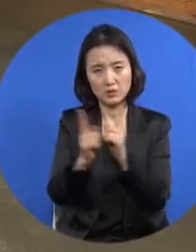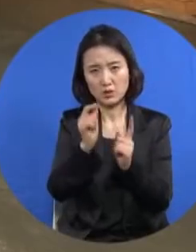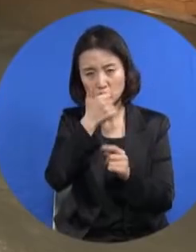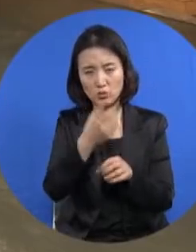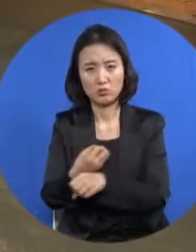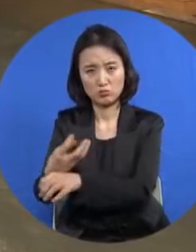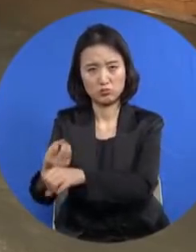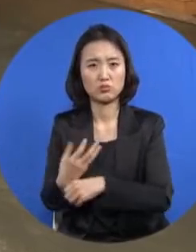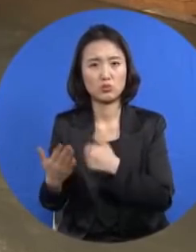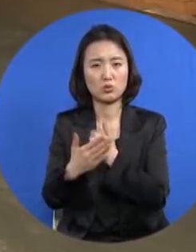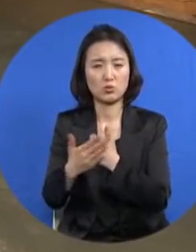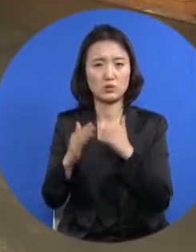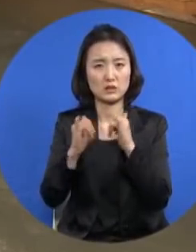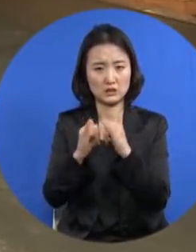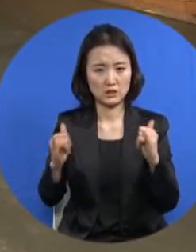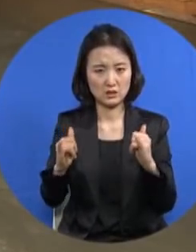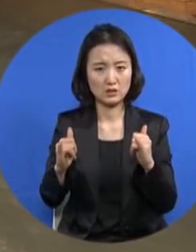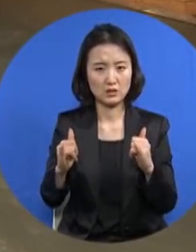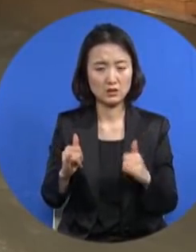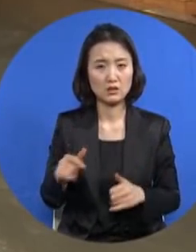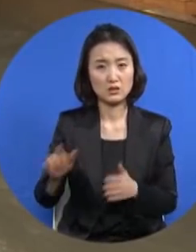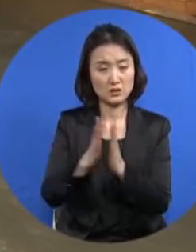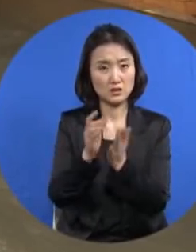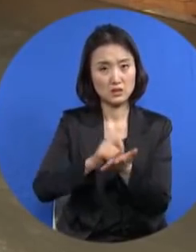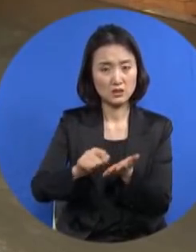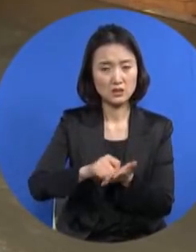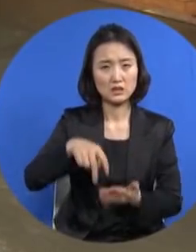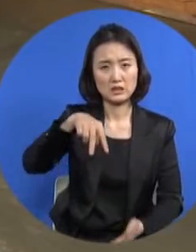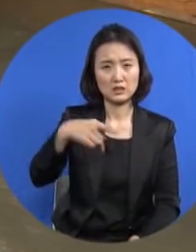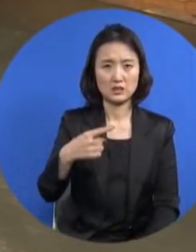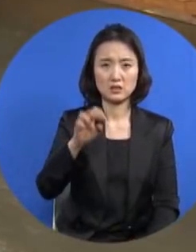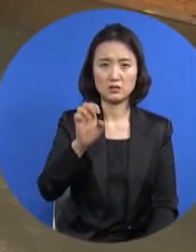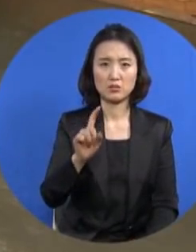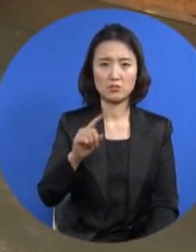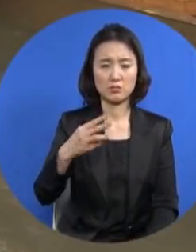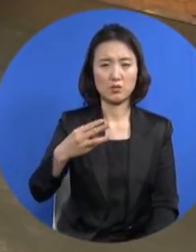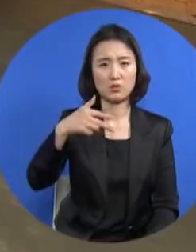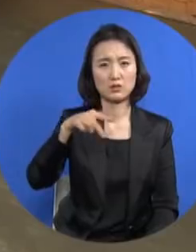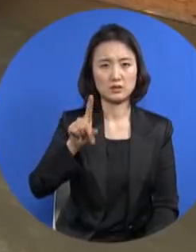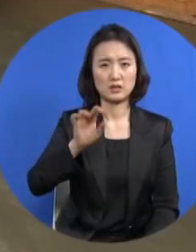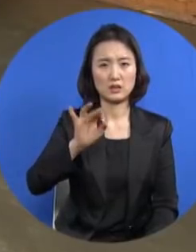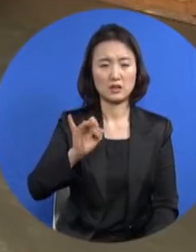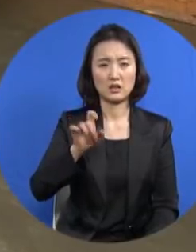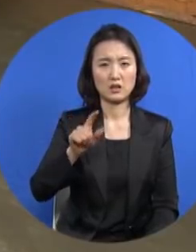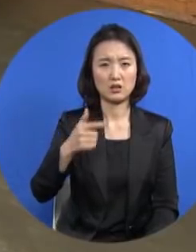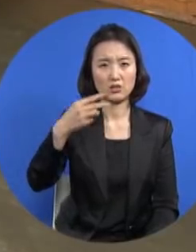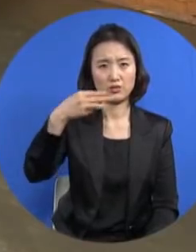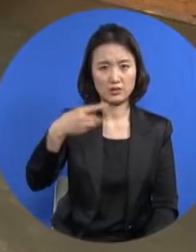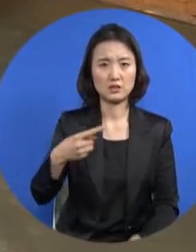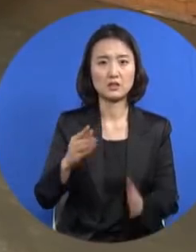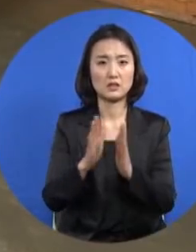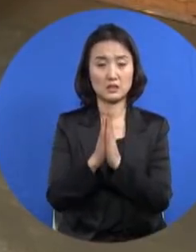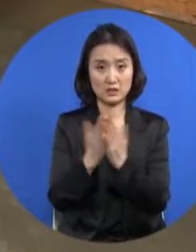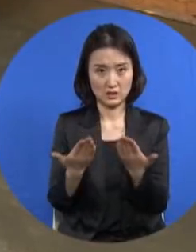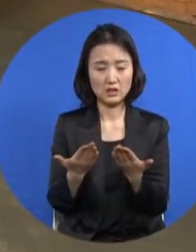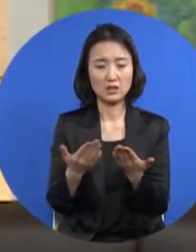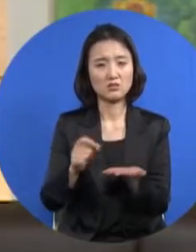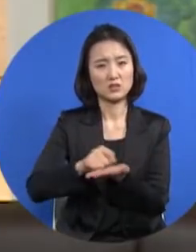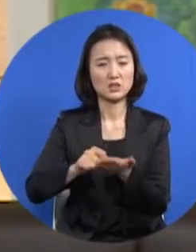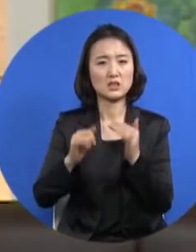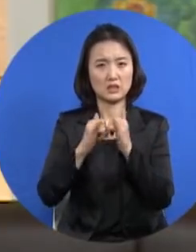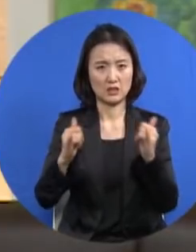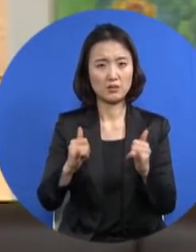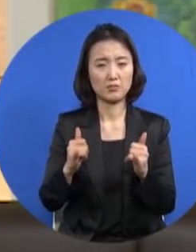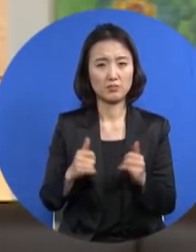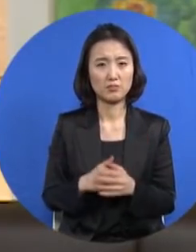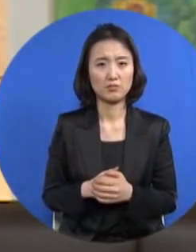유명한 사람인데 스몰 자이언트라는 책을 쓰신 분인데요. 그분 이름이 보 벌링엄이거든요. 저는 그냥 보라고 부르는데